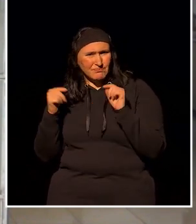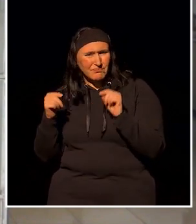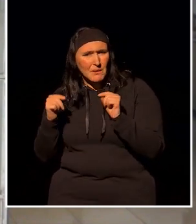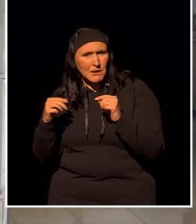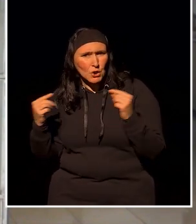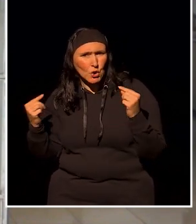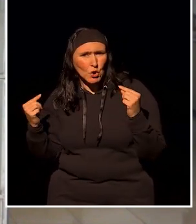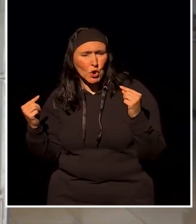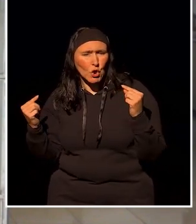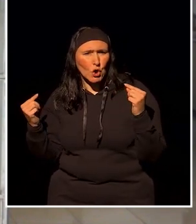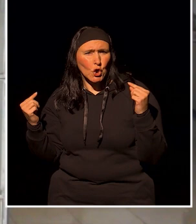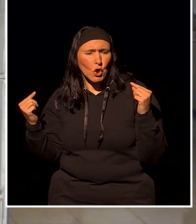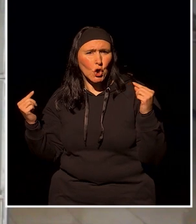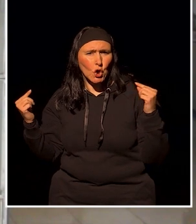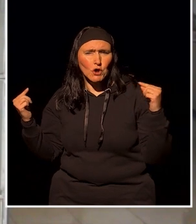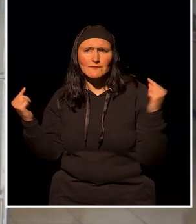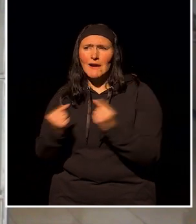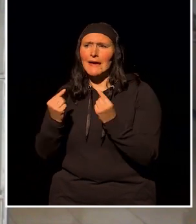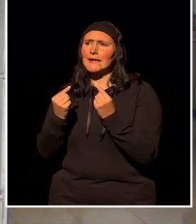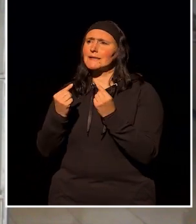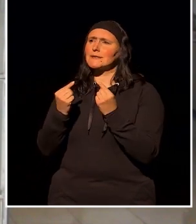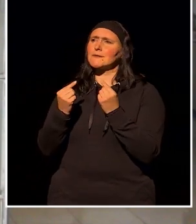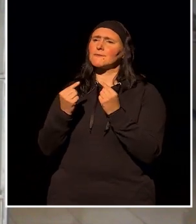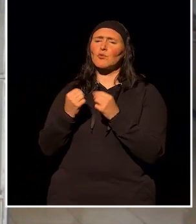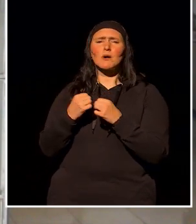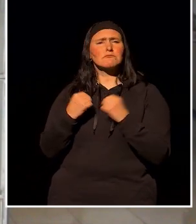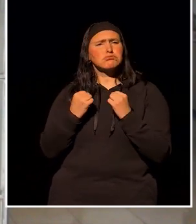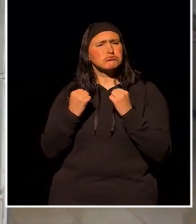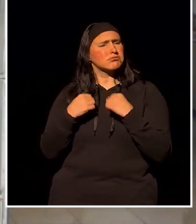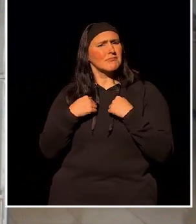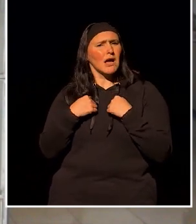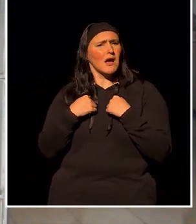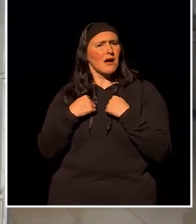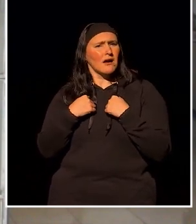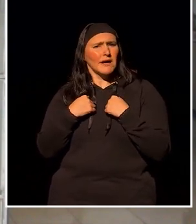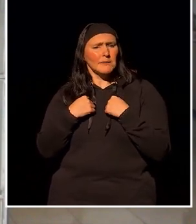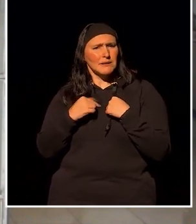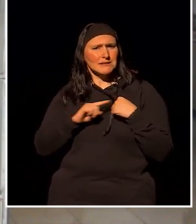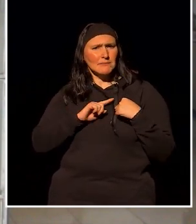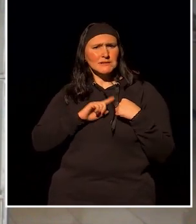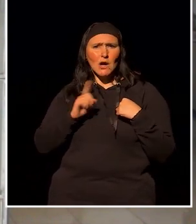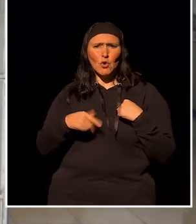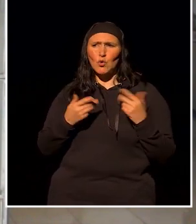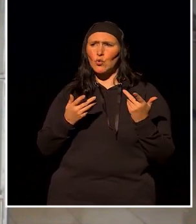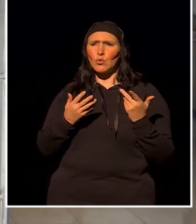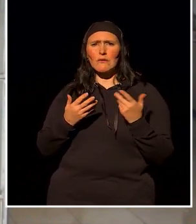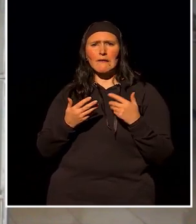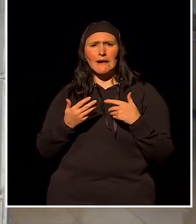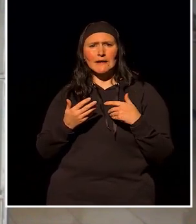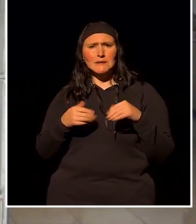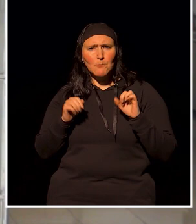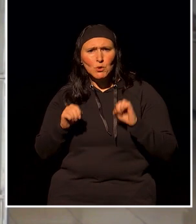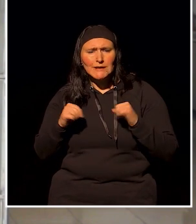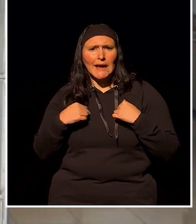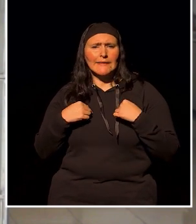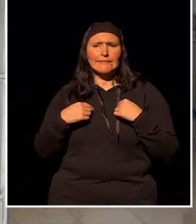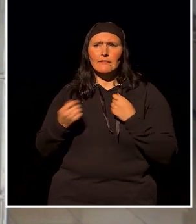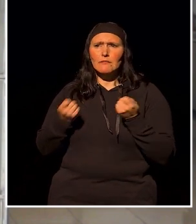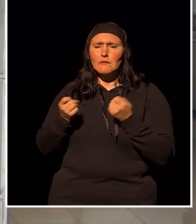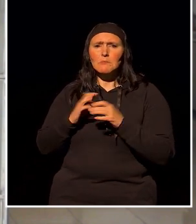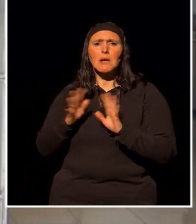dem wir gar nicht wirklich umgehen können, weil wir auch nicht die Mittel haben. Ne? Und Israel hat natürlich die militärischen